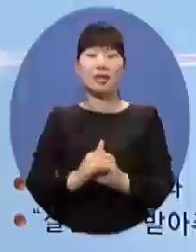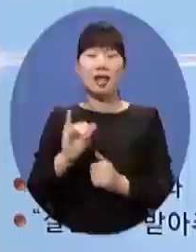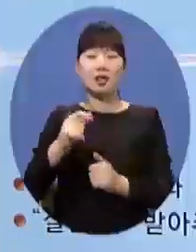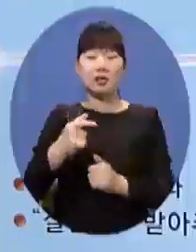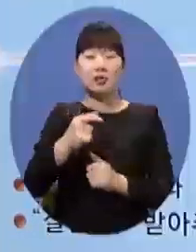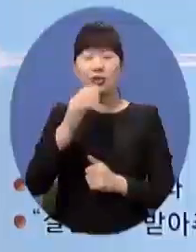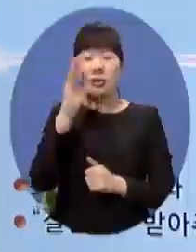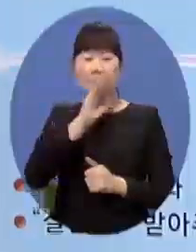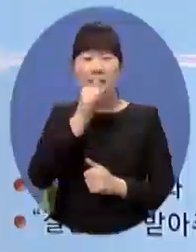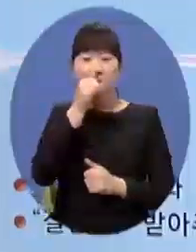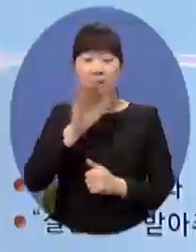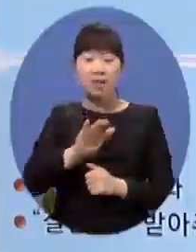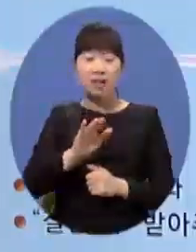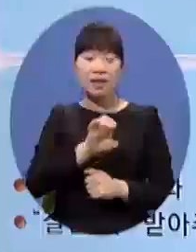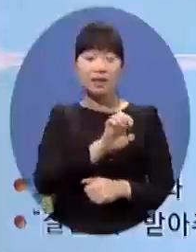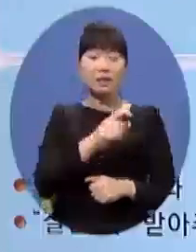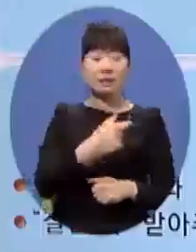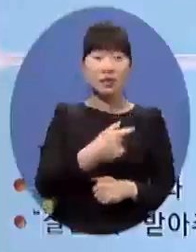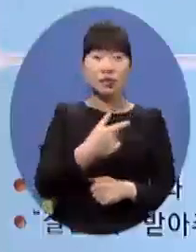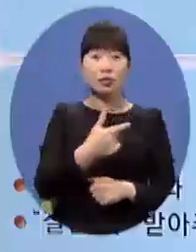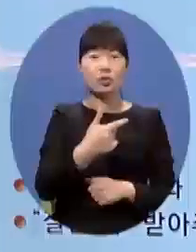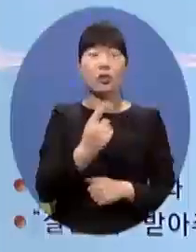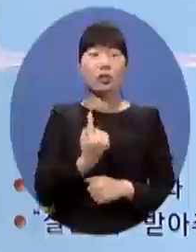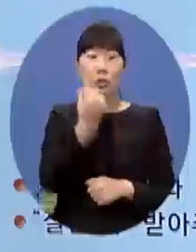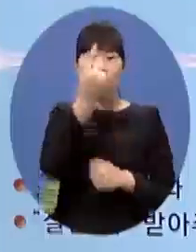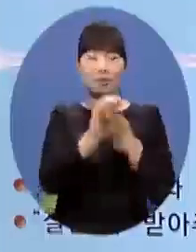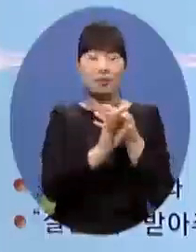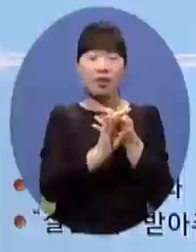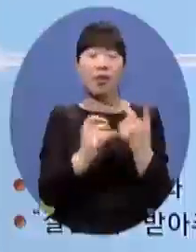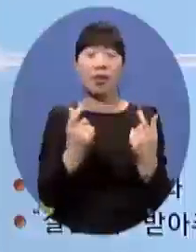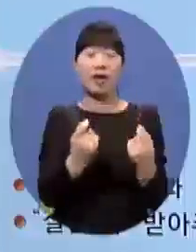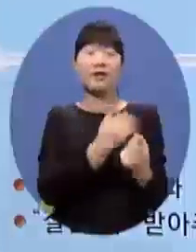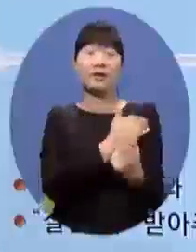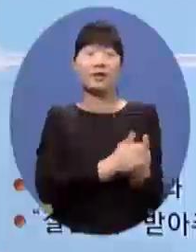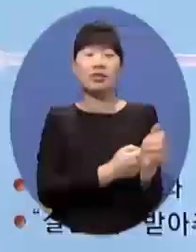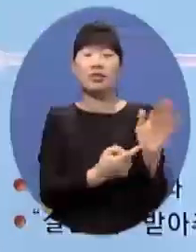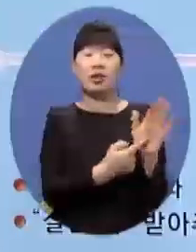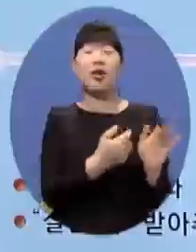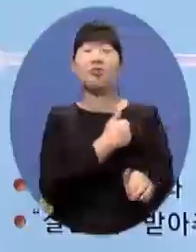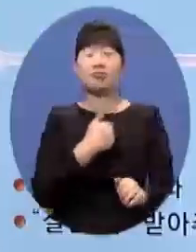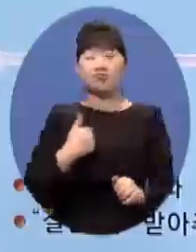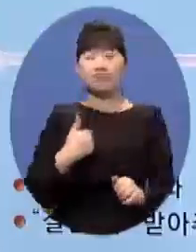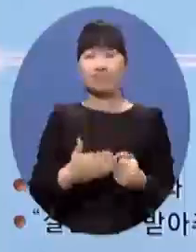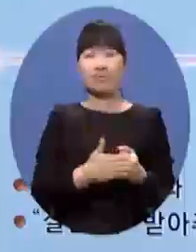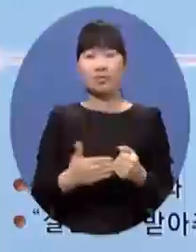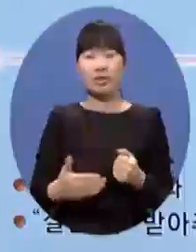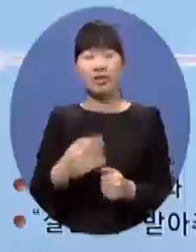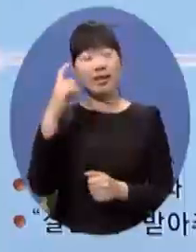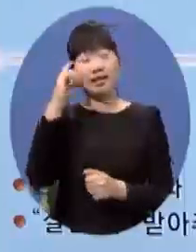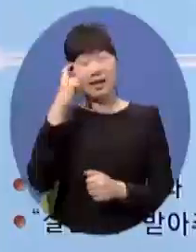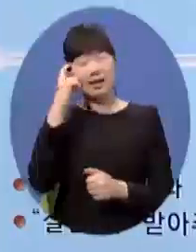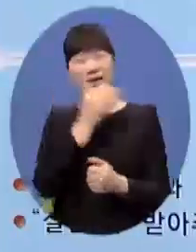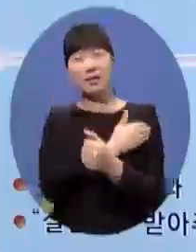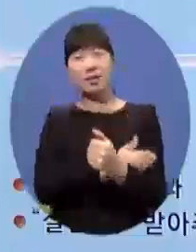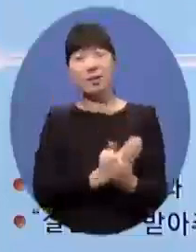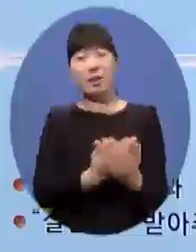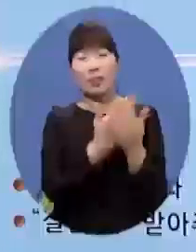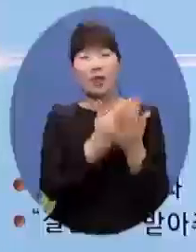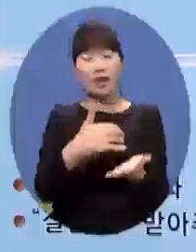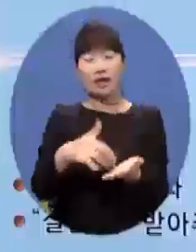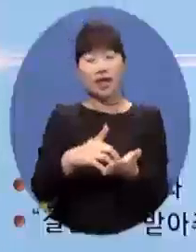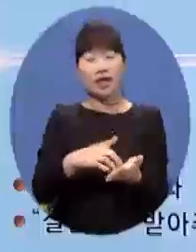좋지 않아도 정서지능이 좋으면 이런 능력을 훨씬 발휘할 수 있게 되기 때문에요. 그래서 아이들이 사고 능력도 좋고요,